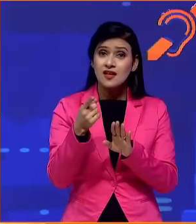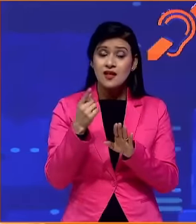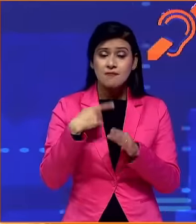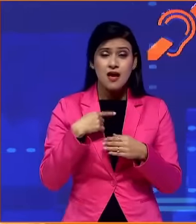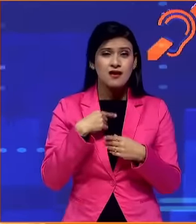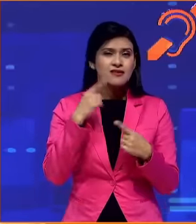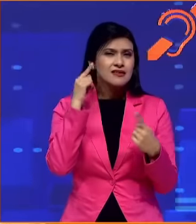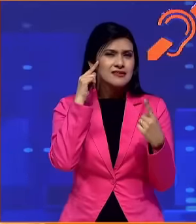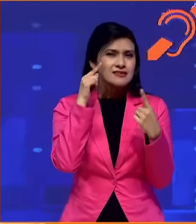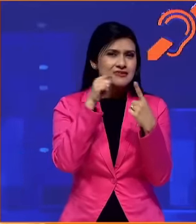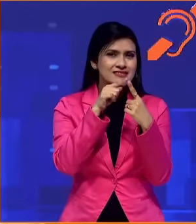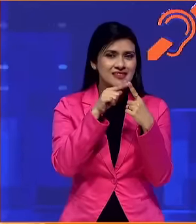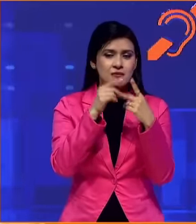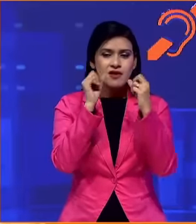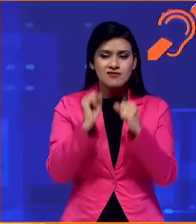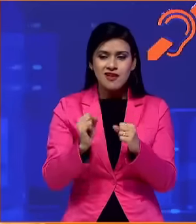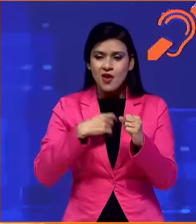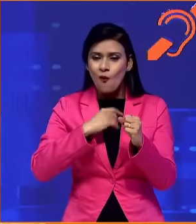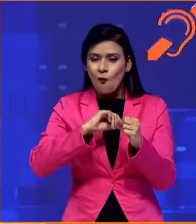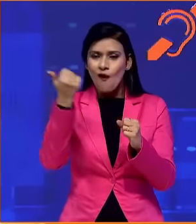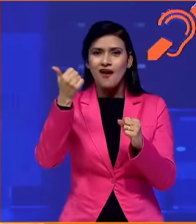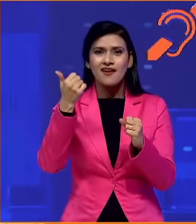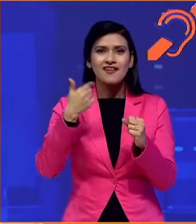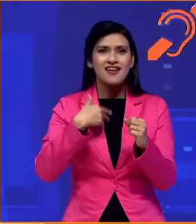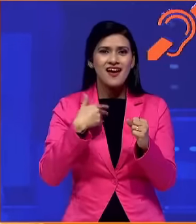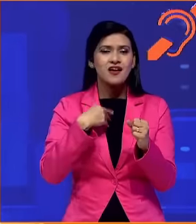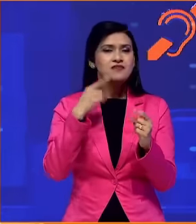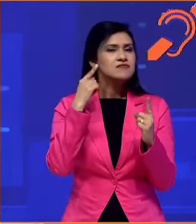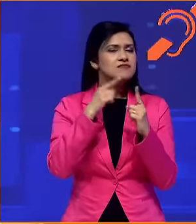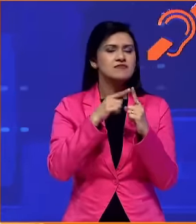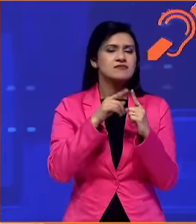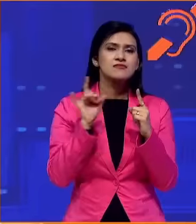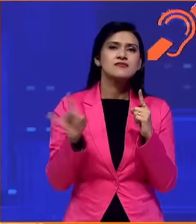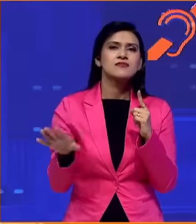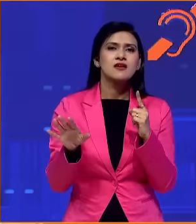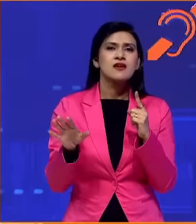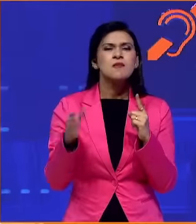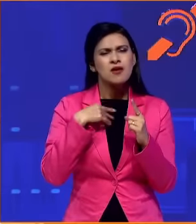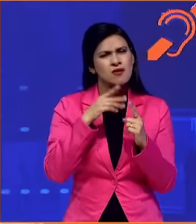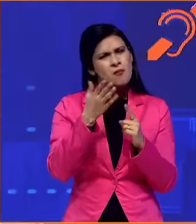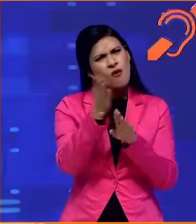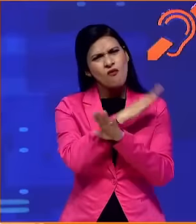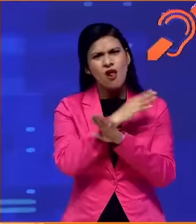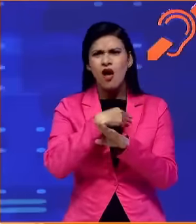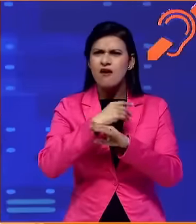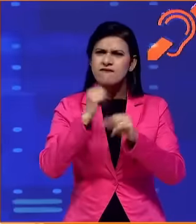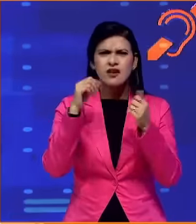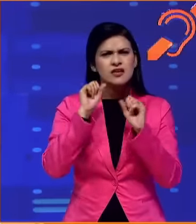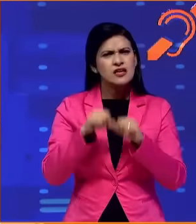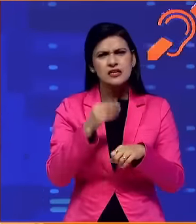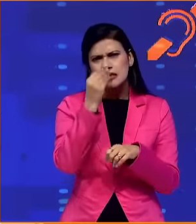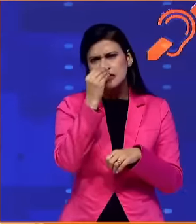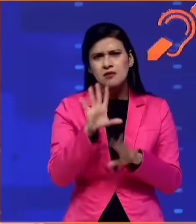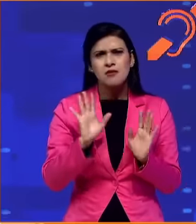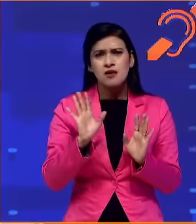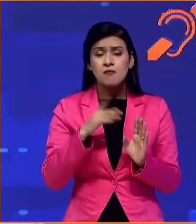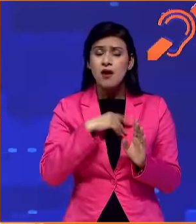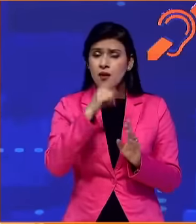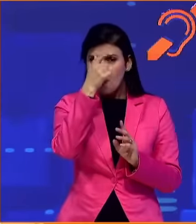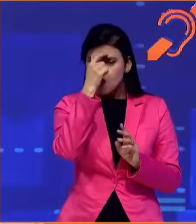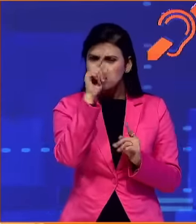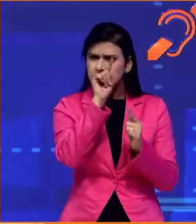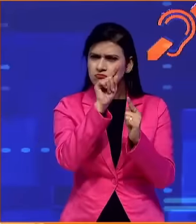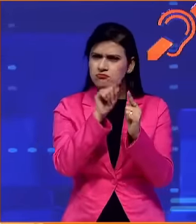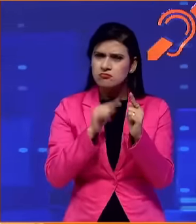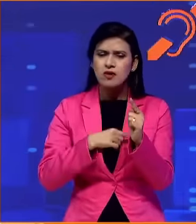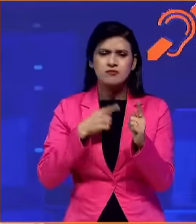मुझे किसीपदकीऐसीइच्छाहोती,तोमैं इसेबहुतपहलेहीग्रहणकरलेता,लेकिनमैंनेकुछमुद्दोंपरअपनारुखअपनाया ,औरमैंआजभीउन मुद्दोंपरकायम